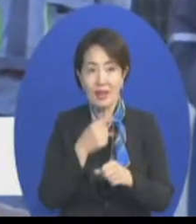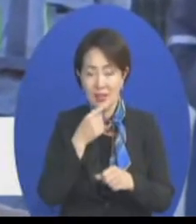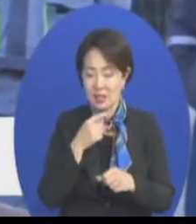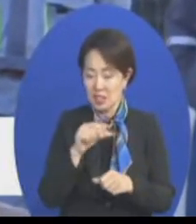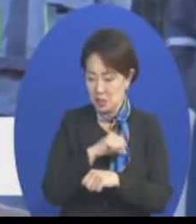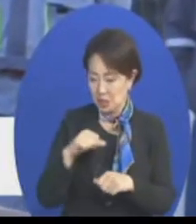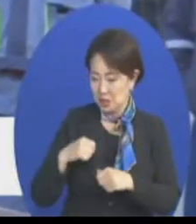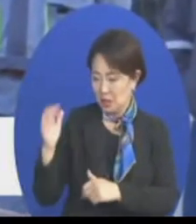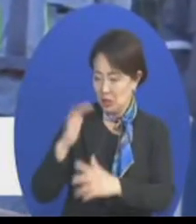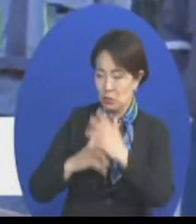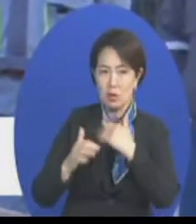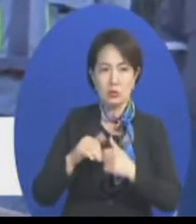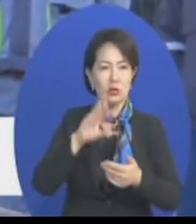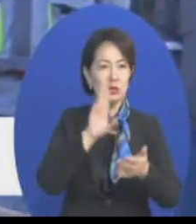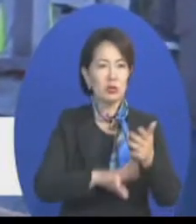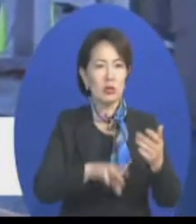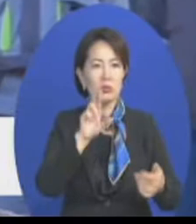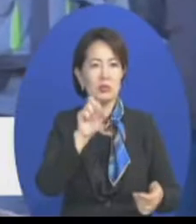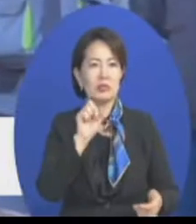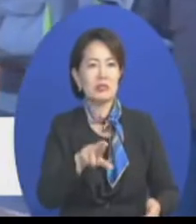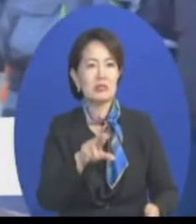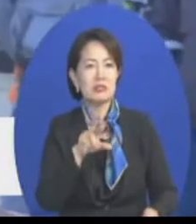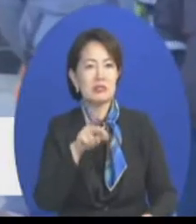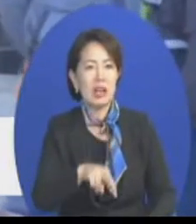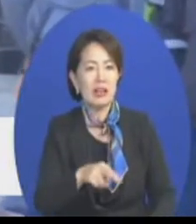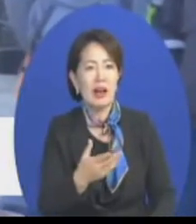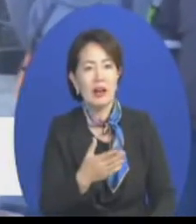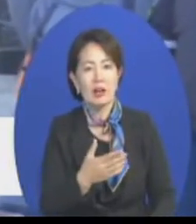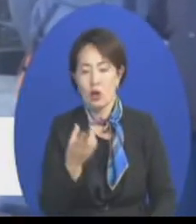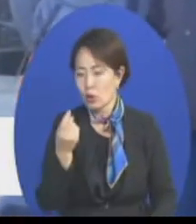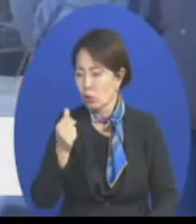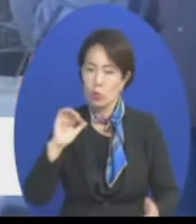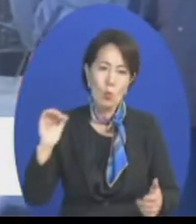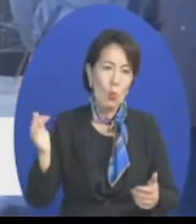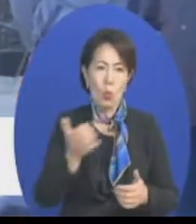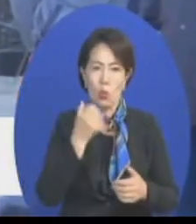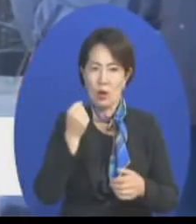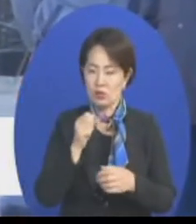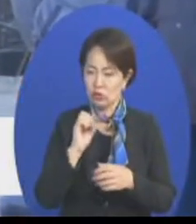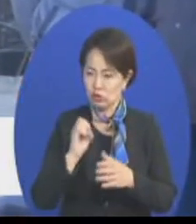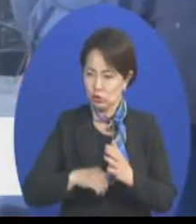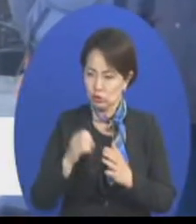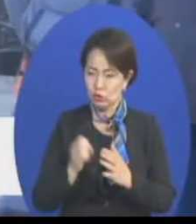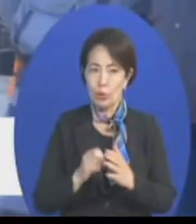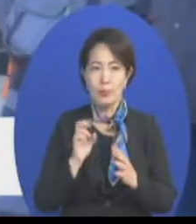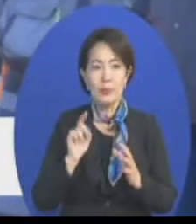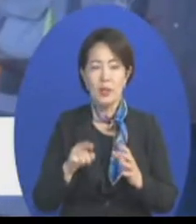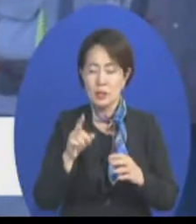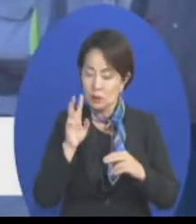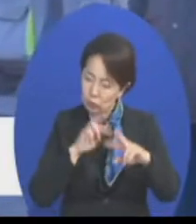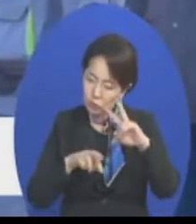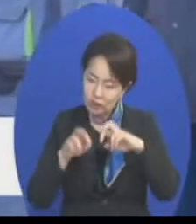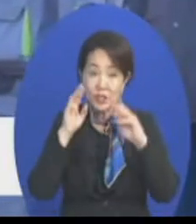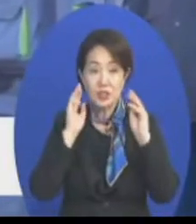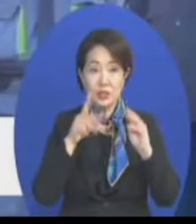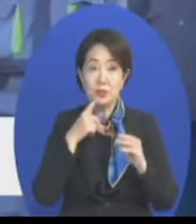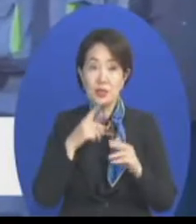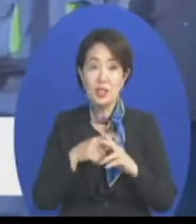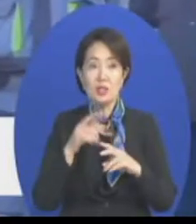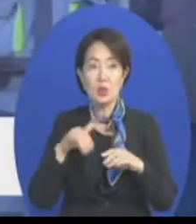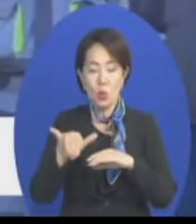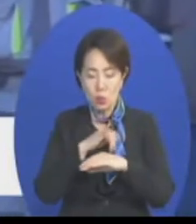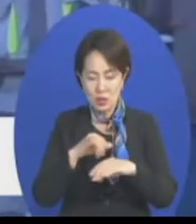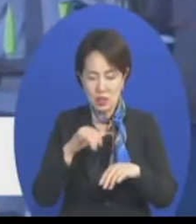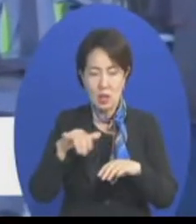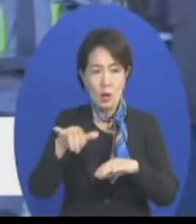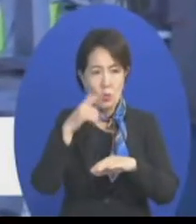асууж үлд. Ер нь торгуулийн ялыг хөрөнгө хураах ялтай болооч гэж. Энийг өрийгөө хөлийг хилцэх үедээ биш. Судлан шийдвэрлэх гэдгээ хэлсэн. Ер нь бол